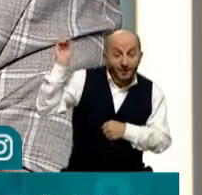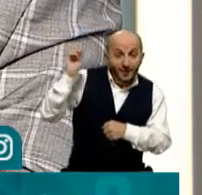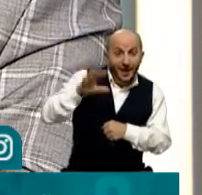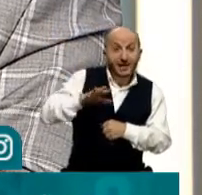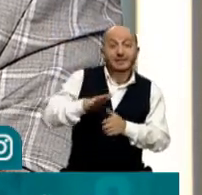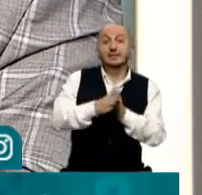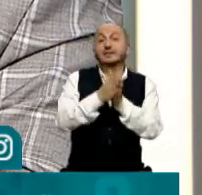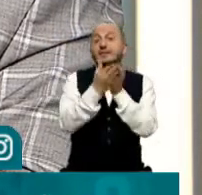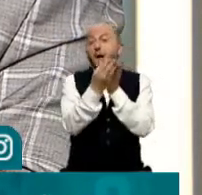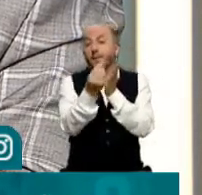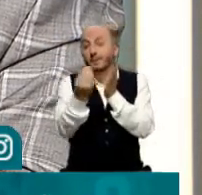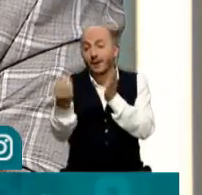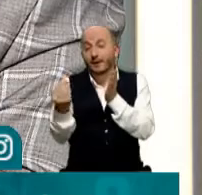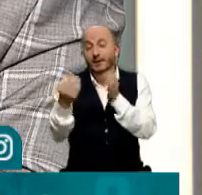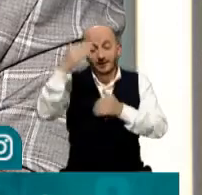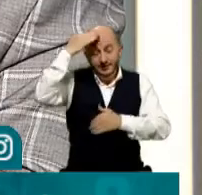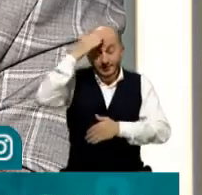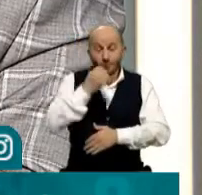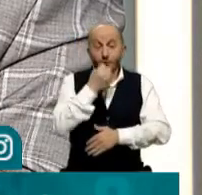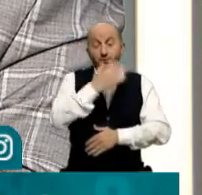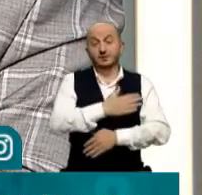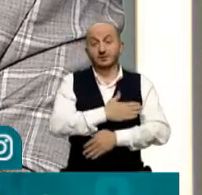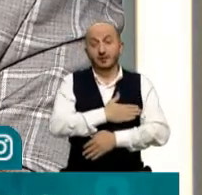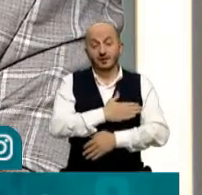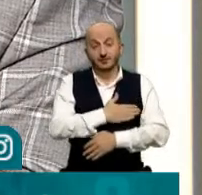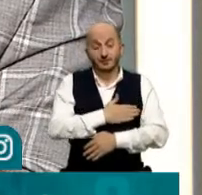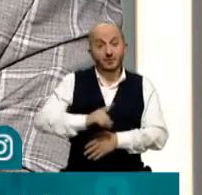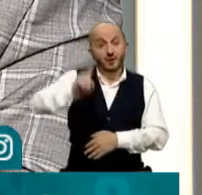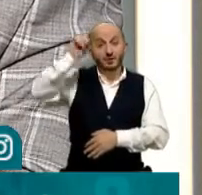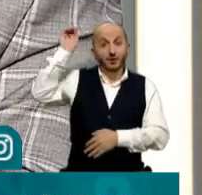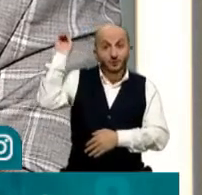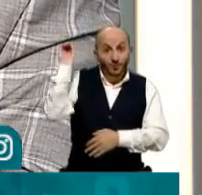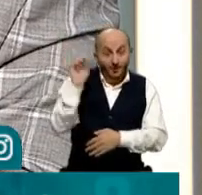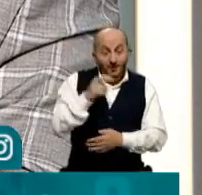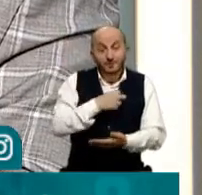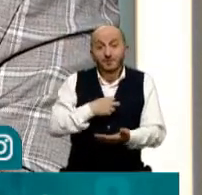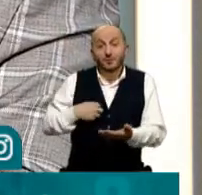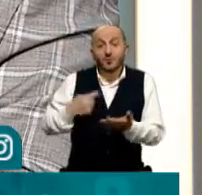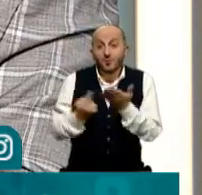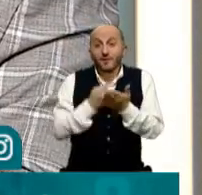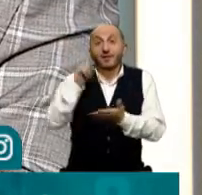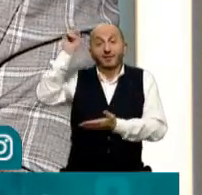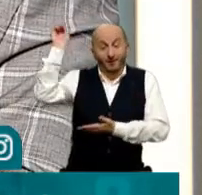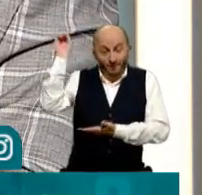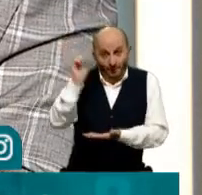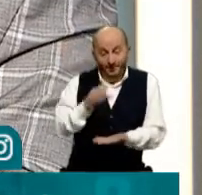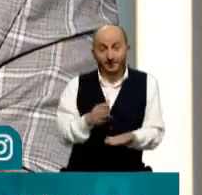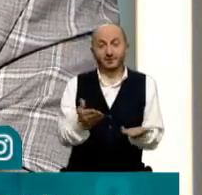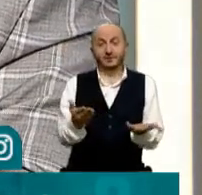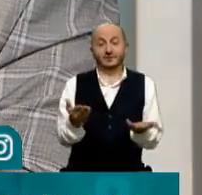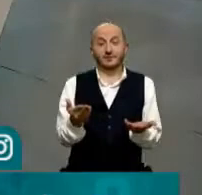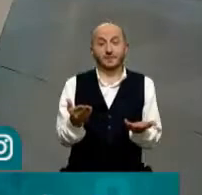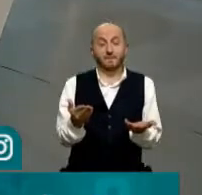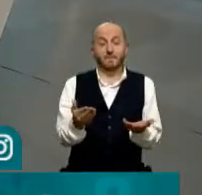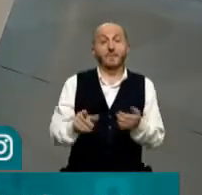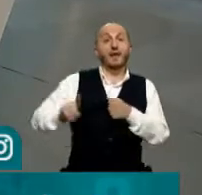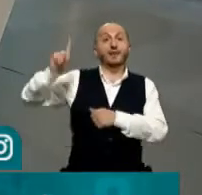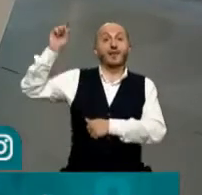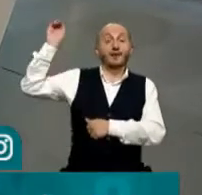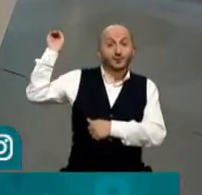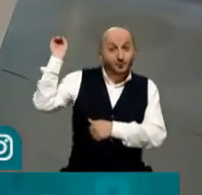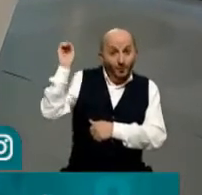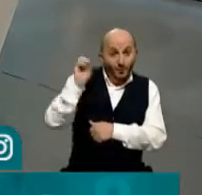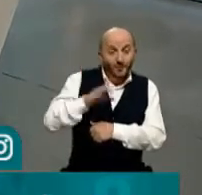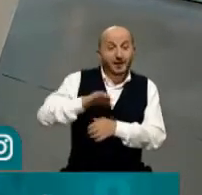ki Hazreti Muhammed sallallahu aleyhi ve sellem de Allah'ın gönderdiğidir, Kur'an da Allah'ın gönderdiğidir. İşte Allah'ın